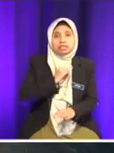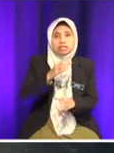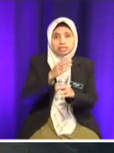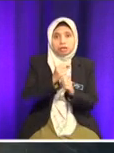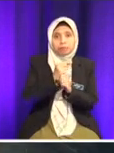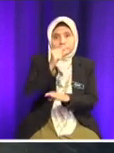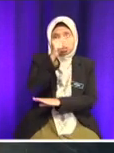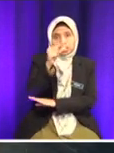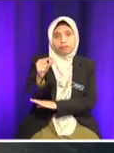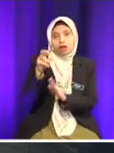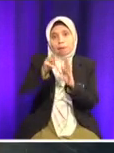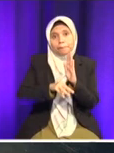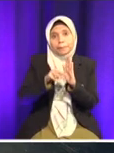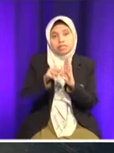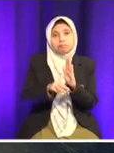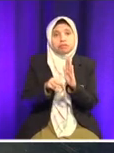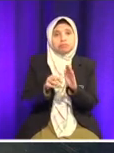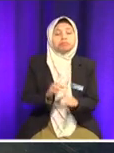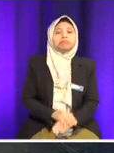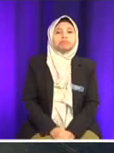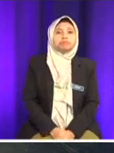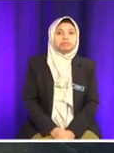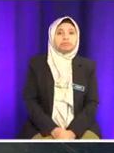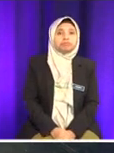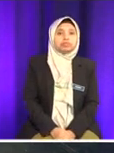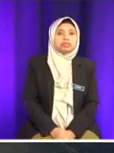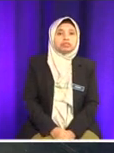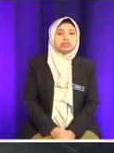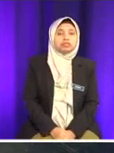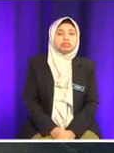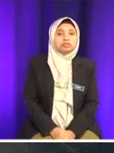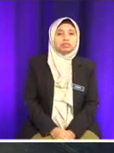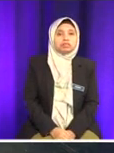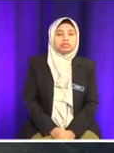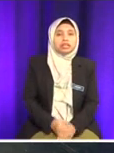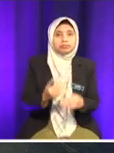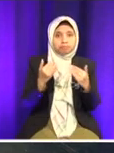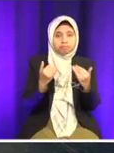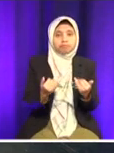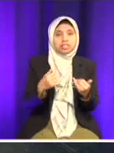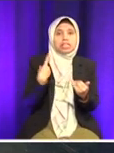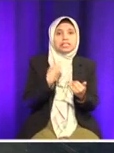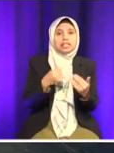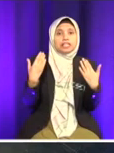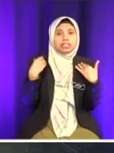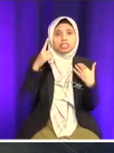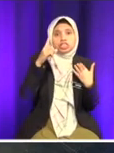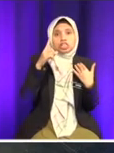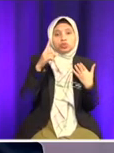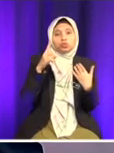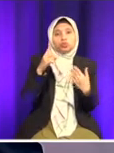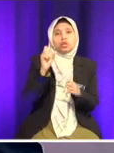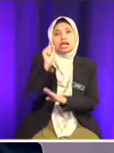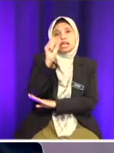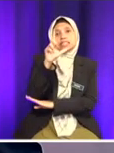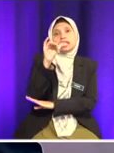minim oke saya itu ada graff minimum ini sekarang jadi sekarang kita ada satu slide